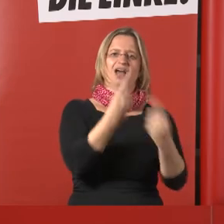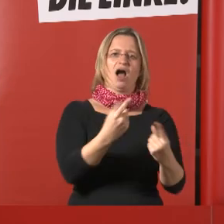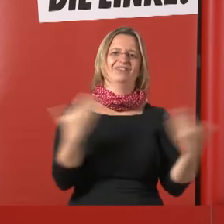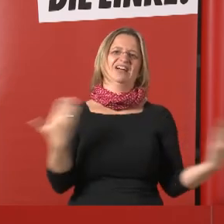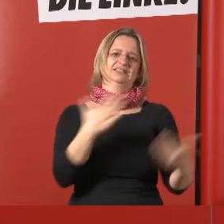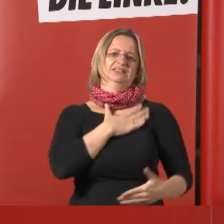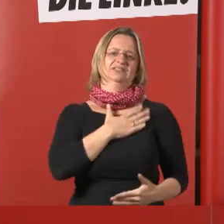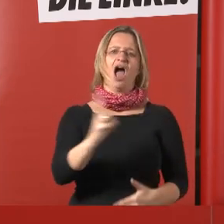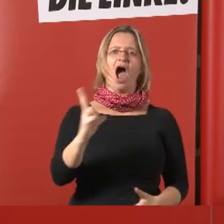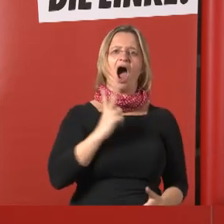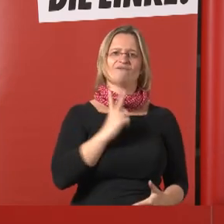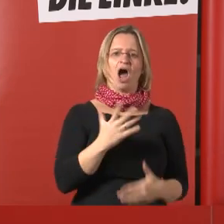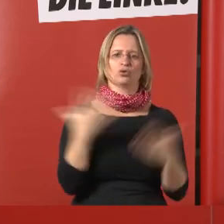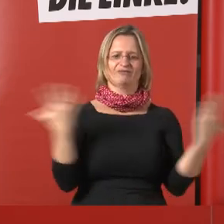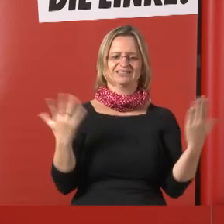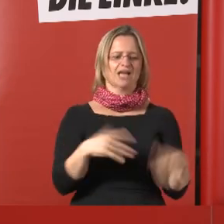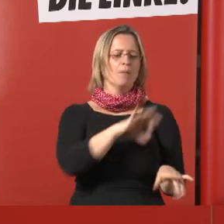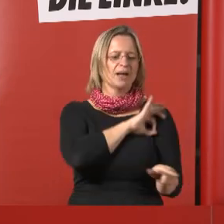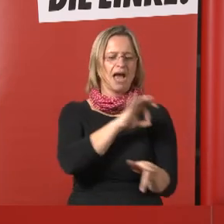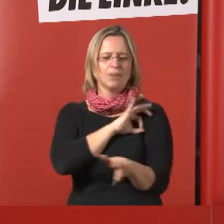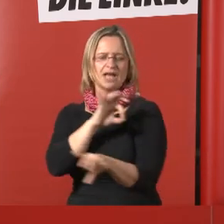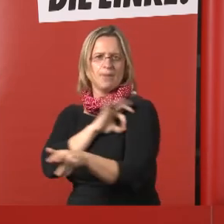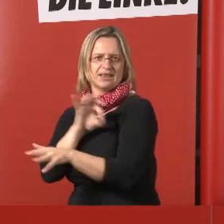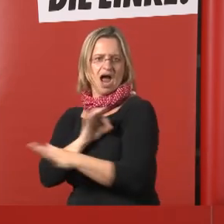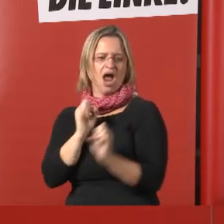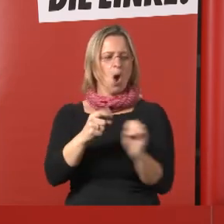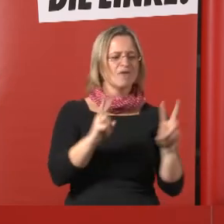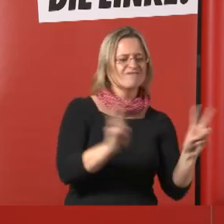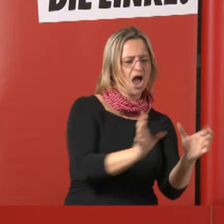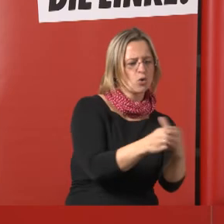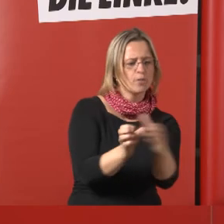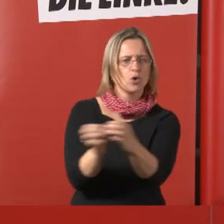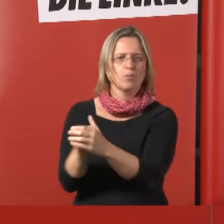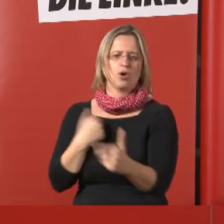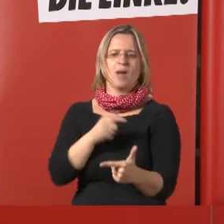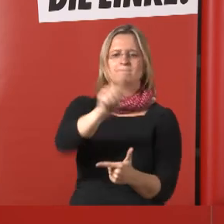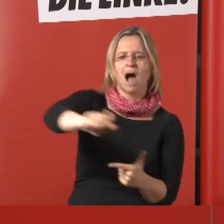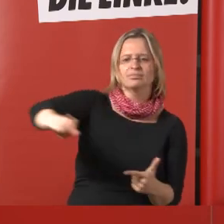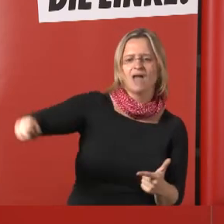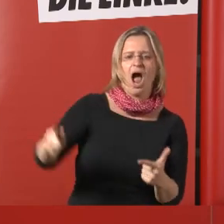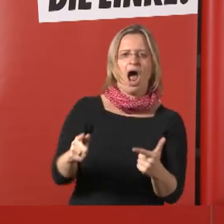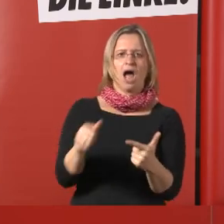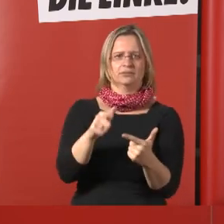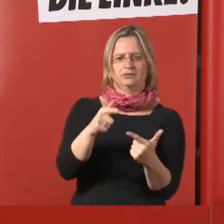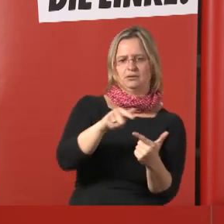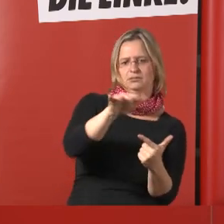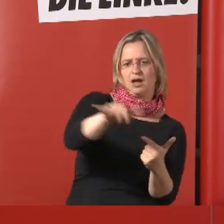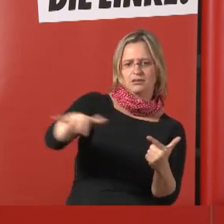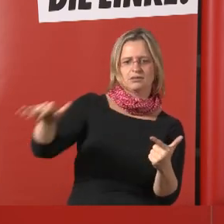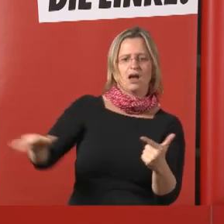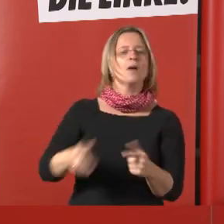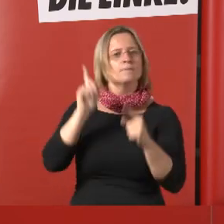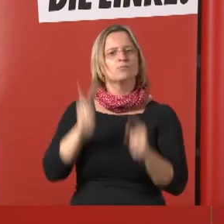einmal klar zu sagen, die Erwartung zu formulieren. Wir erwarten, dass sich alle Untergliederungen der Partei, dass sich